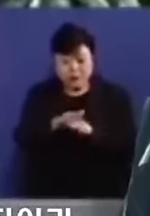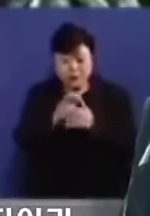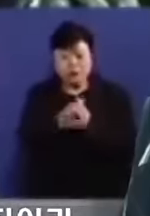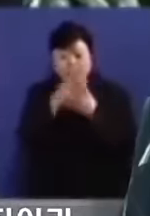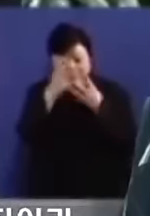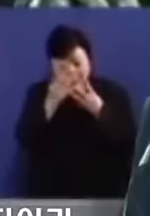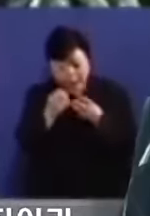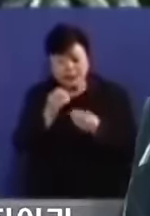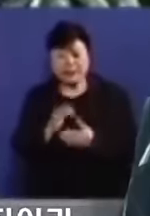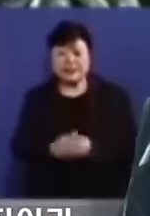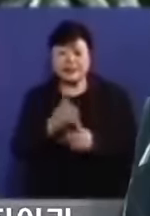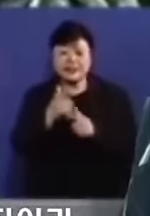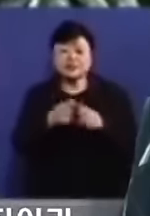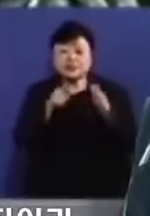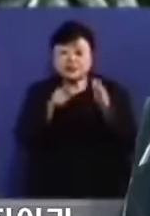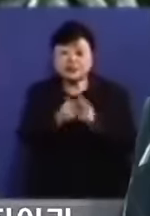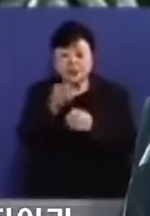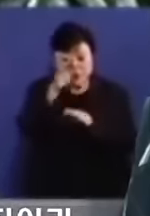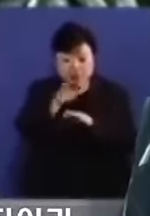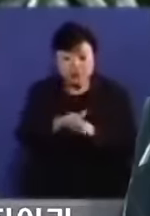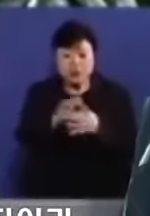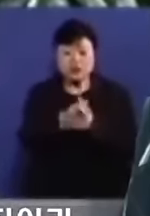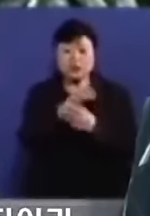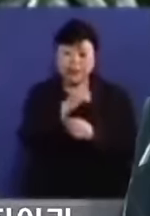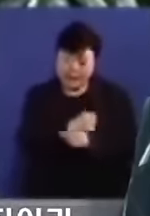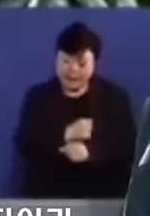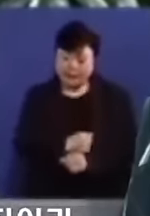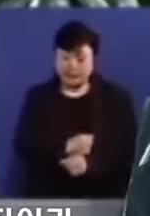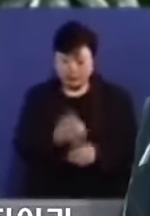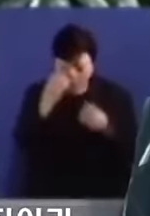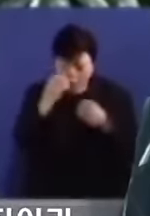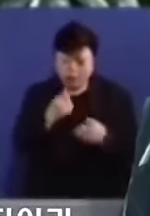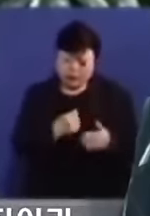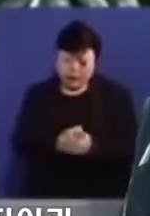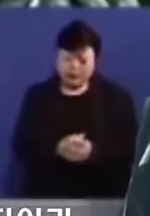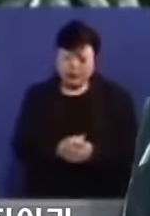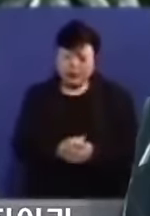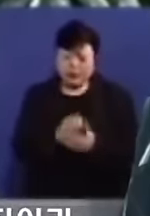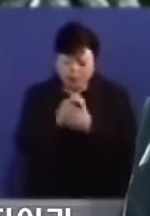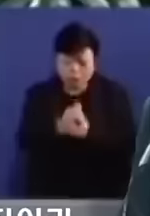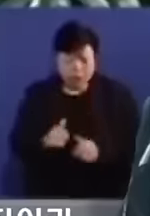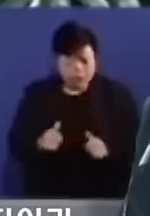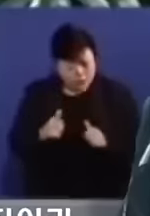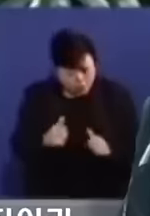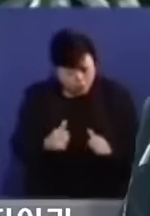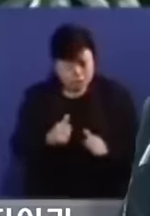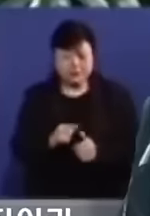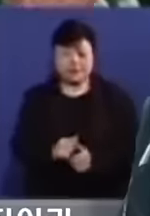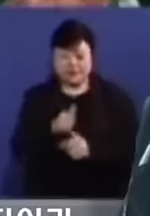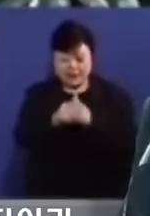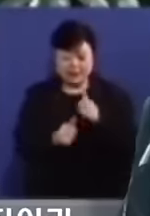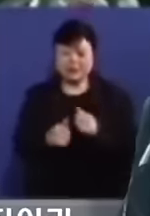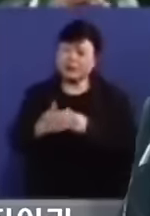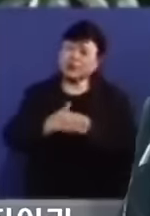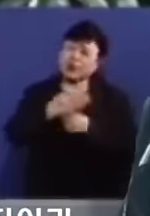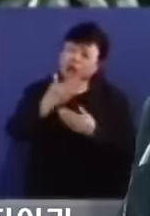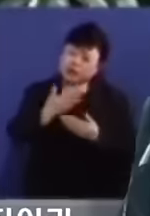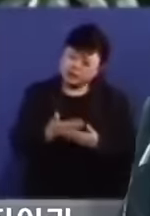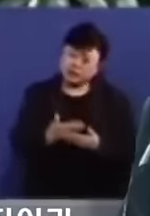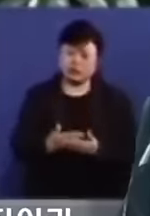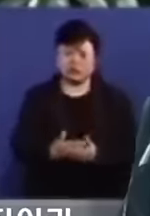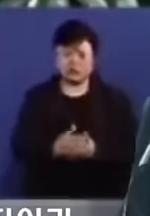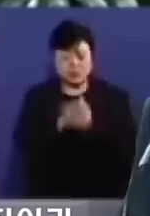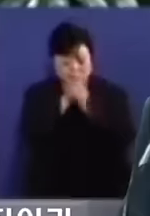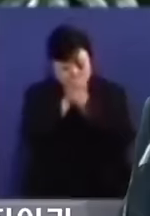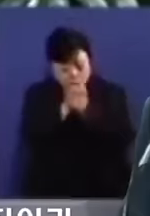많이 합니다. 예수 믿는 성도들이 기도를 많이 합니다. 고통스러우니까 기도 안 할 수가 없어요. 하나님의 도움을 구하지